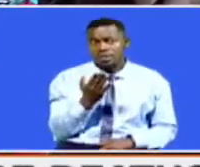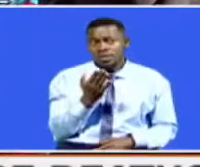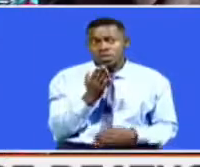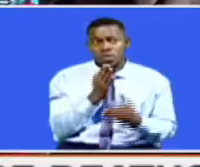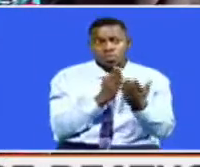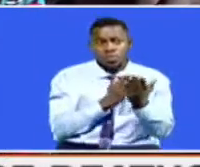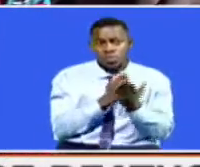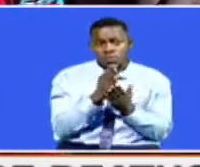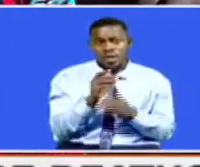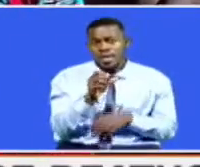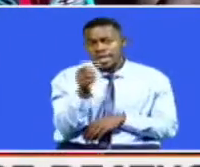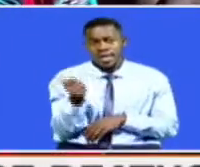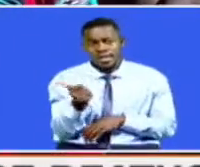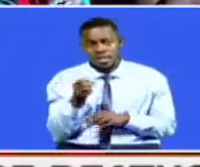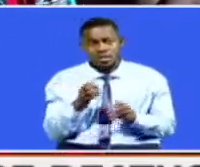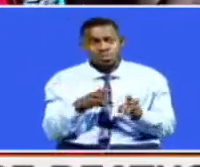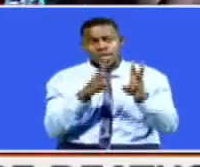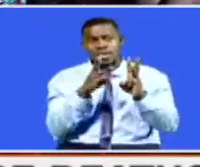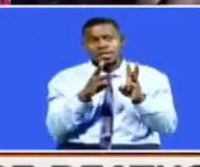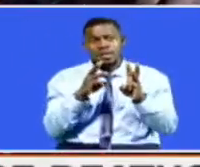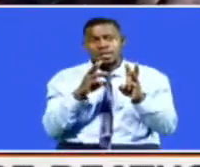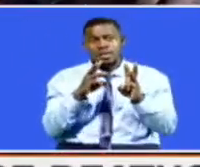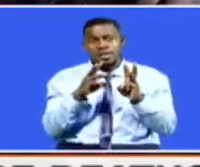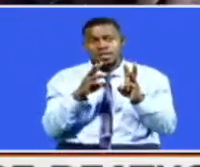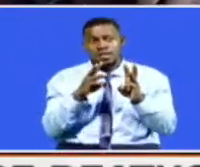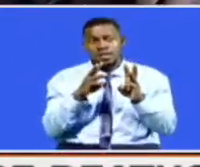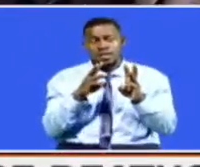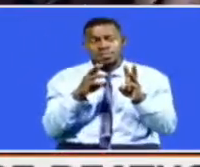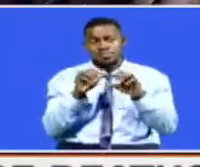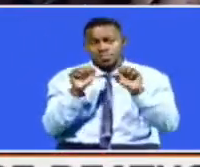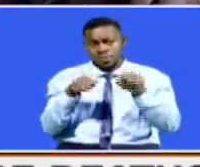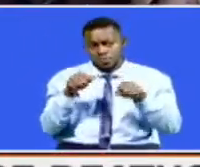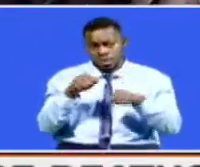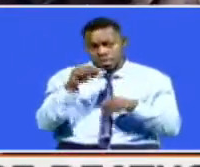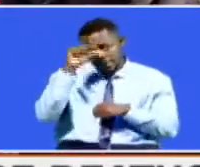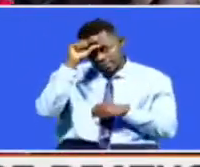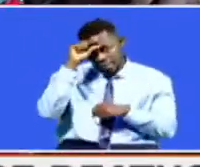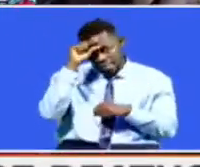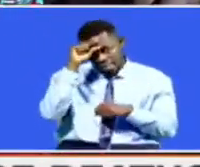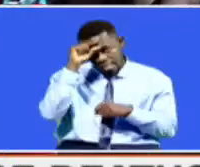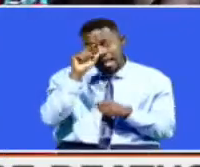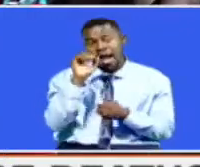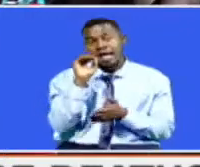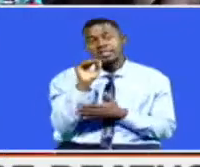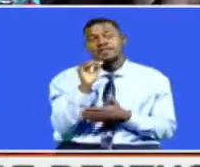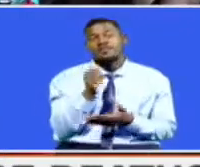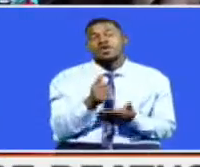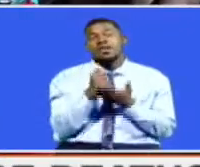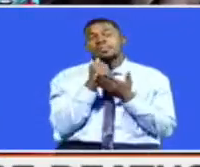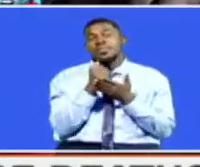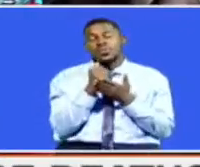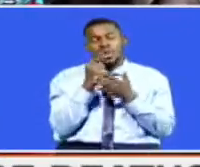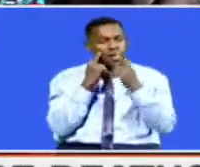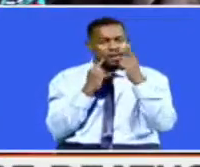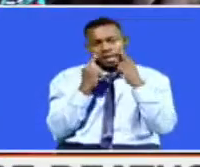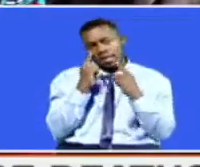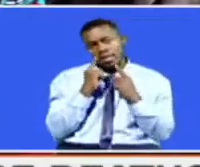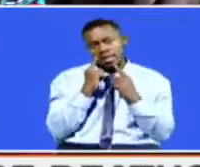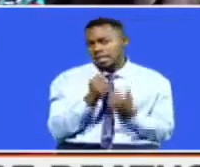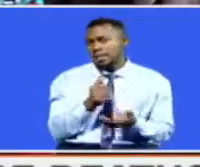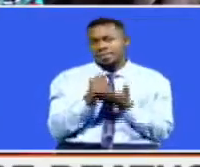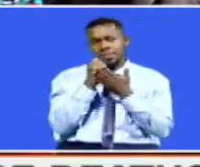njia yote ile ni Kavudhu. Kwa hivyo serikali tunaomba usaidizi. Na tunalia, tumekuwa tukilia kwa muda